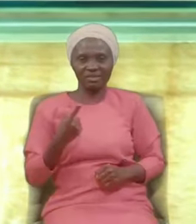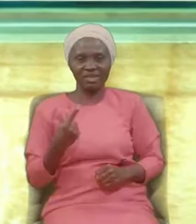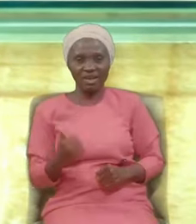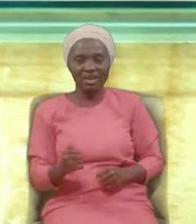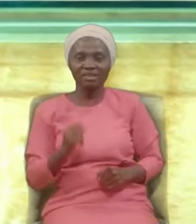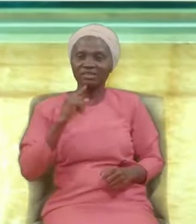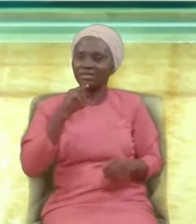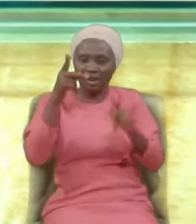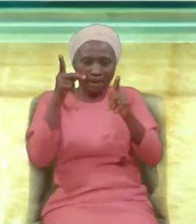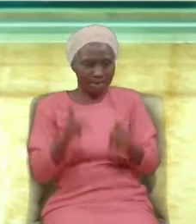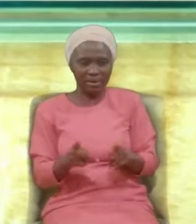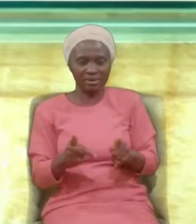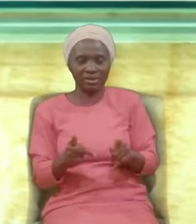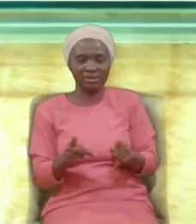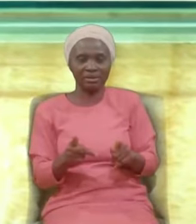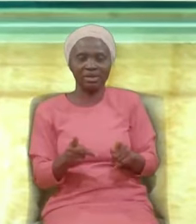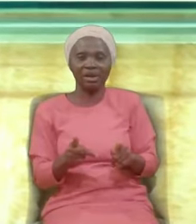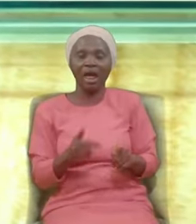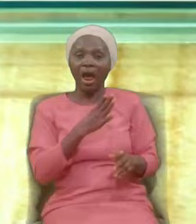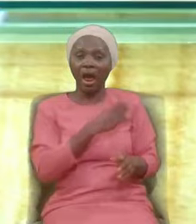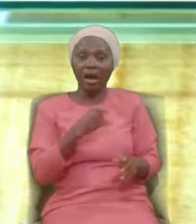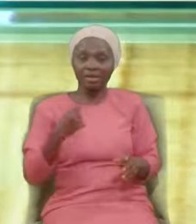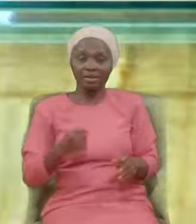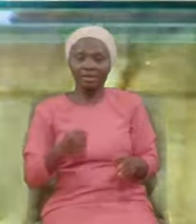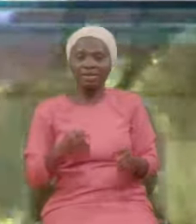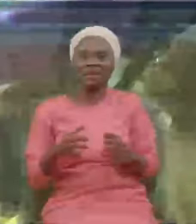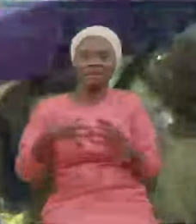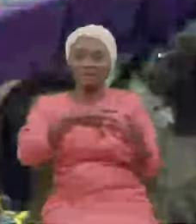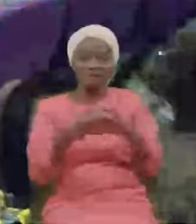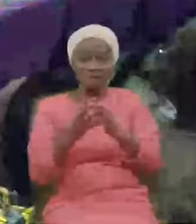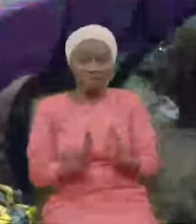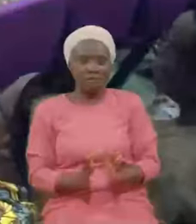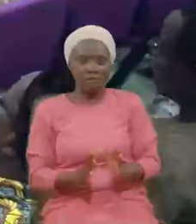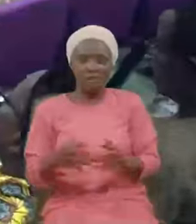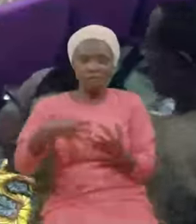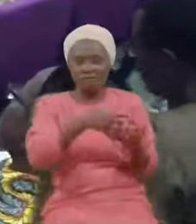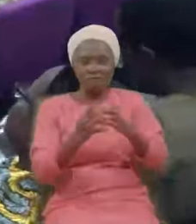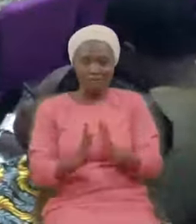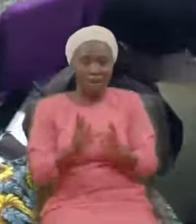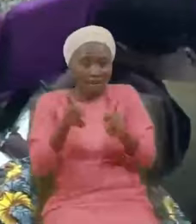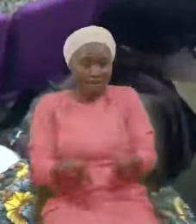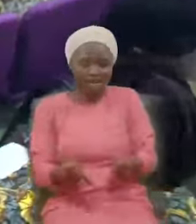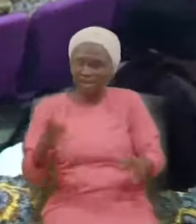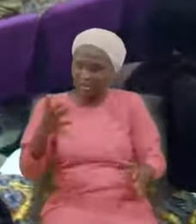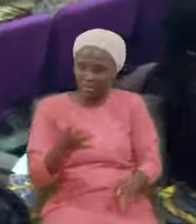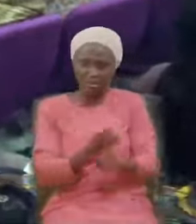apparent. La prière qui perce le ciel. La force.